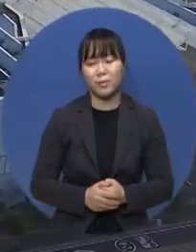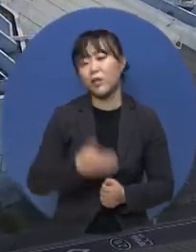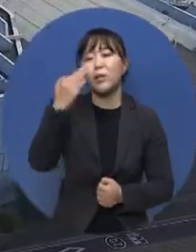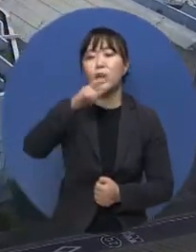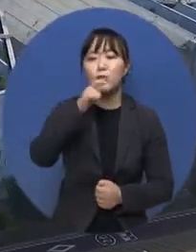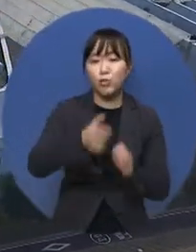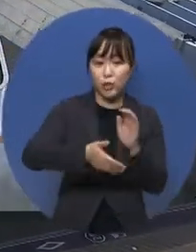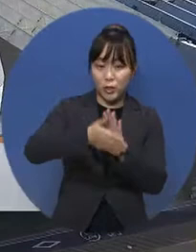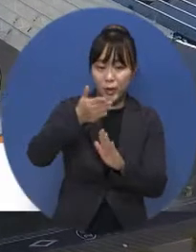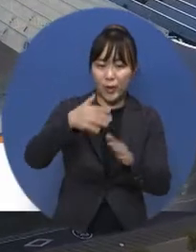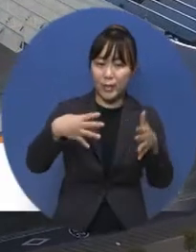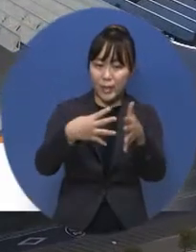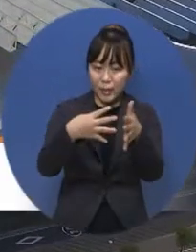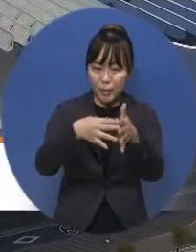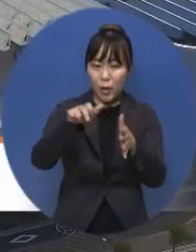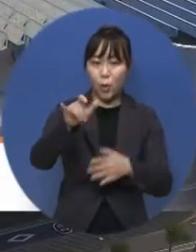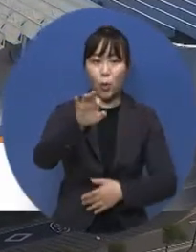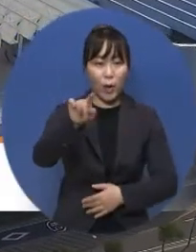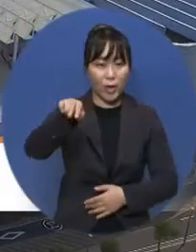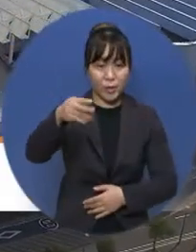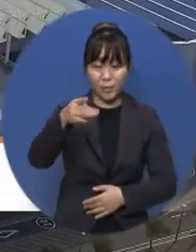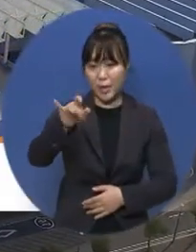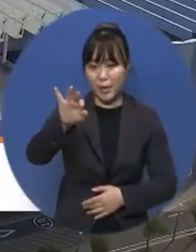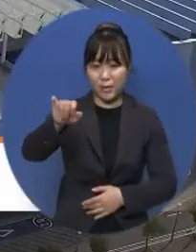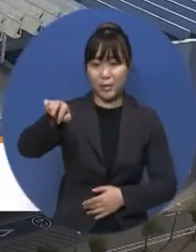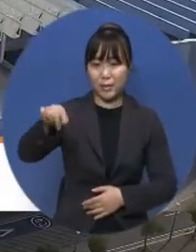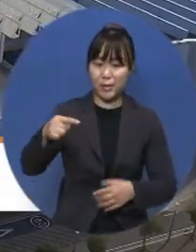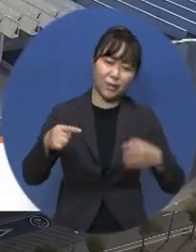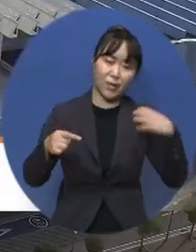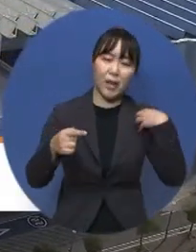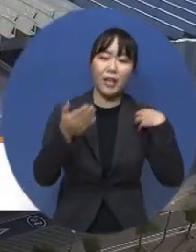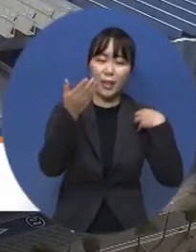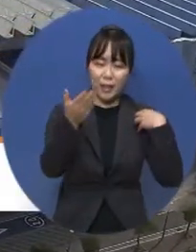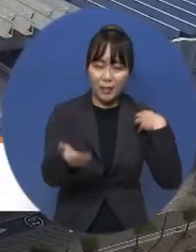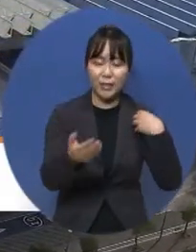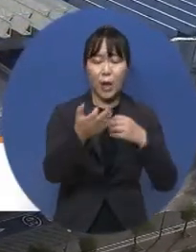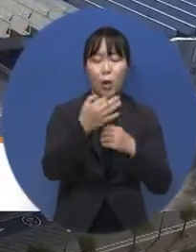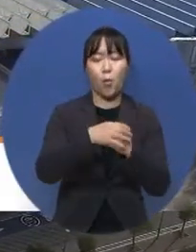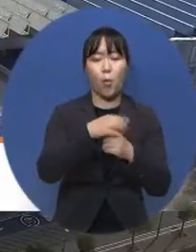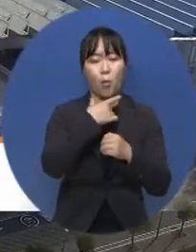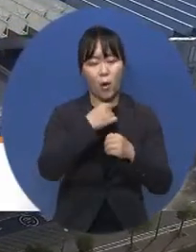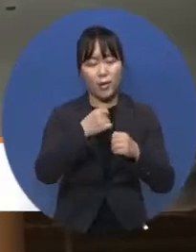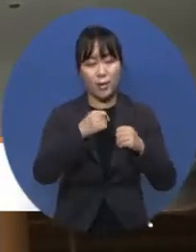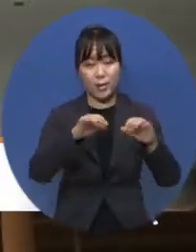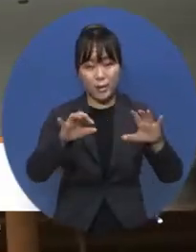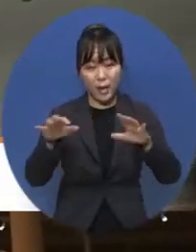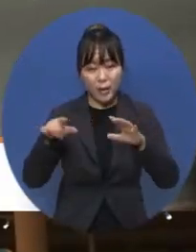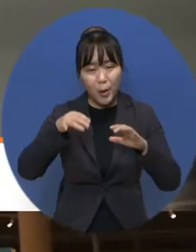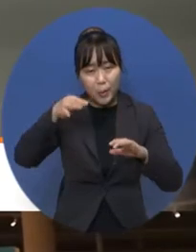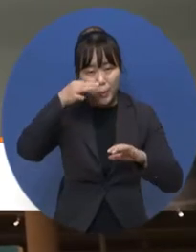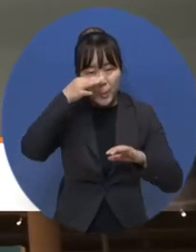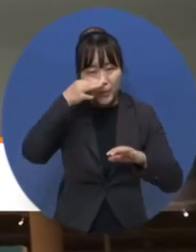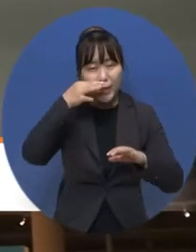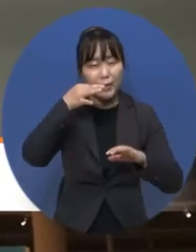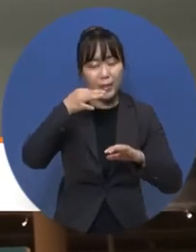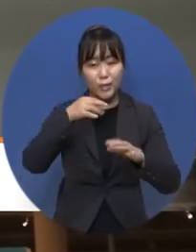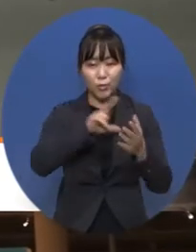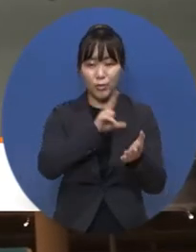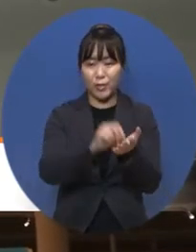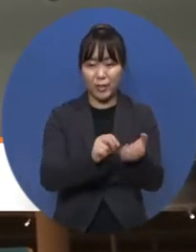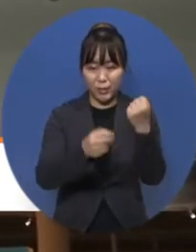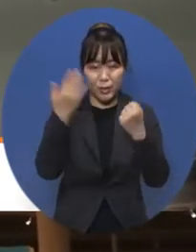여수시와 사단법인 코아 스페이스가 주관하는 당신의 원더랜드를 찾아서라는 주제로